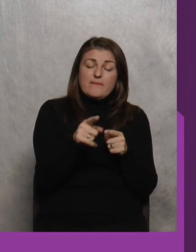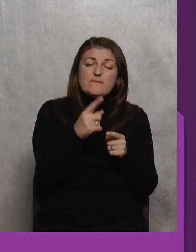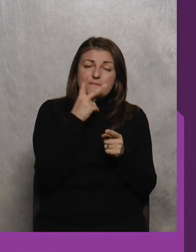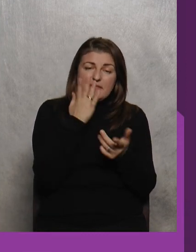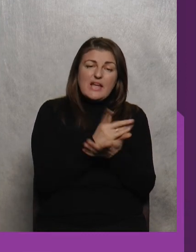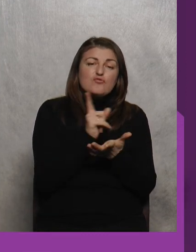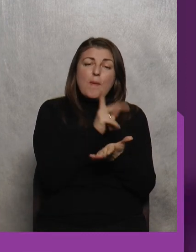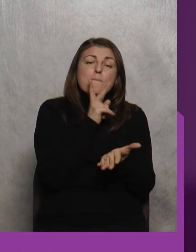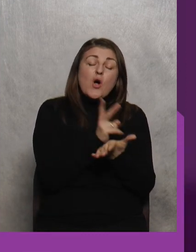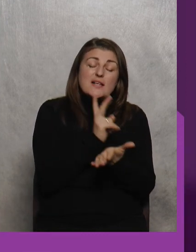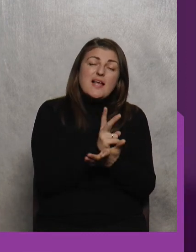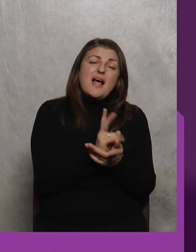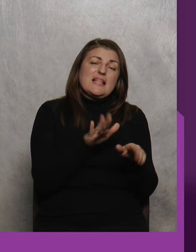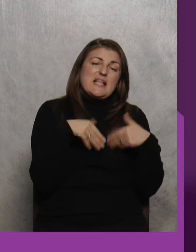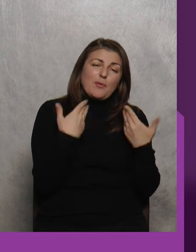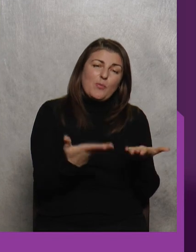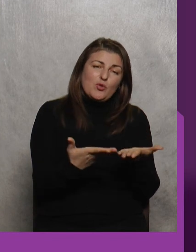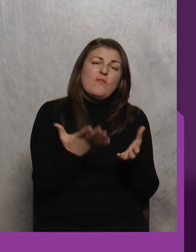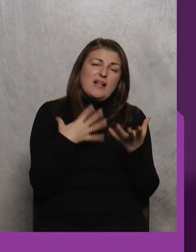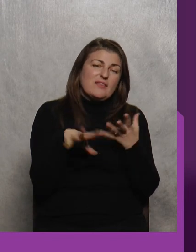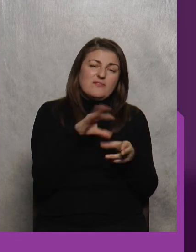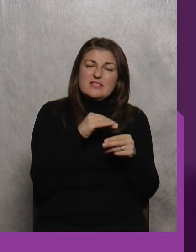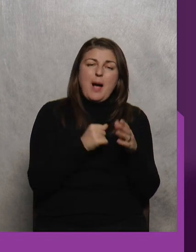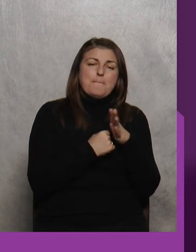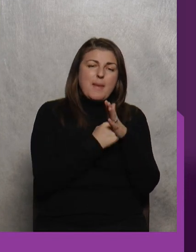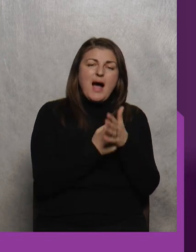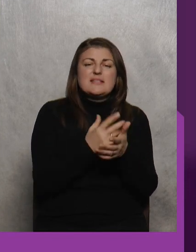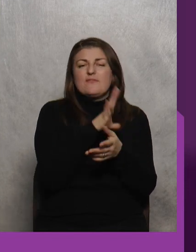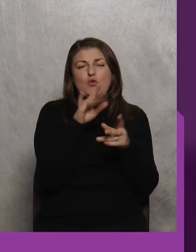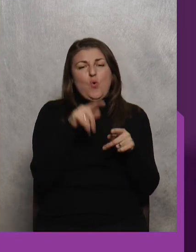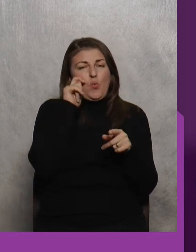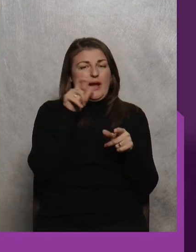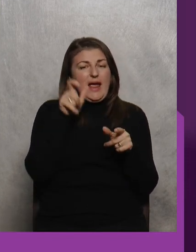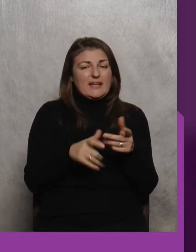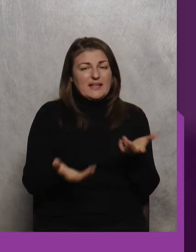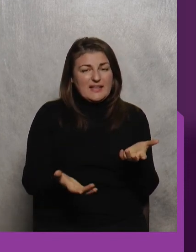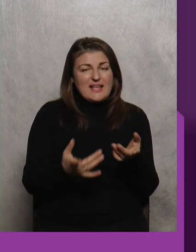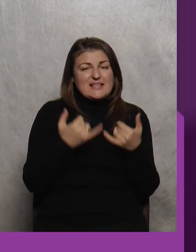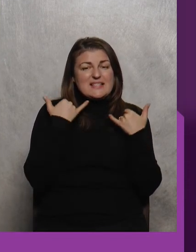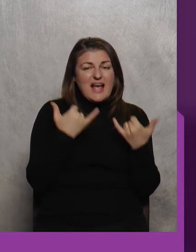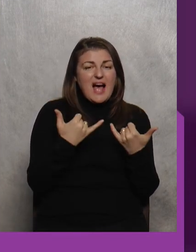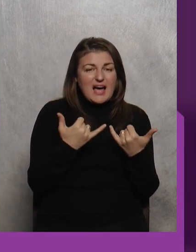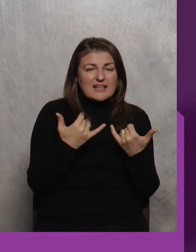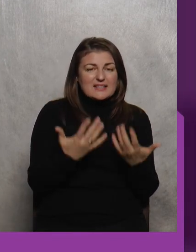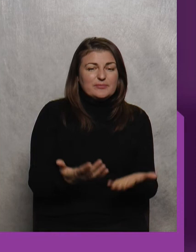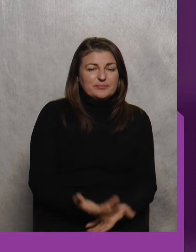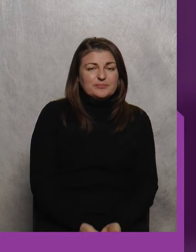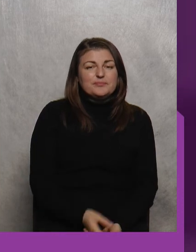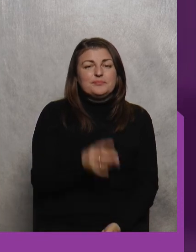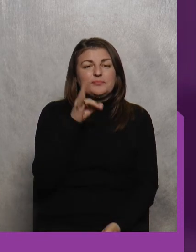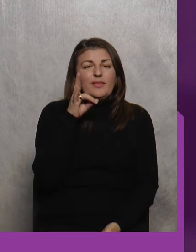їм показати, запропонувати, вся база, і знову українець зараз